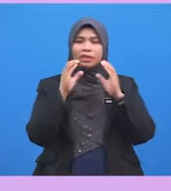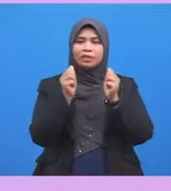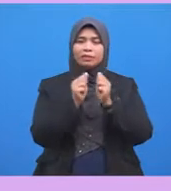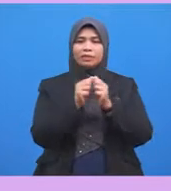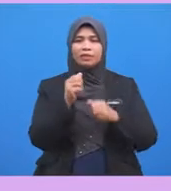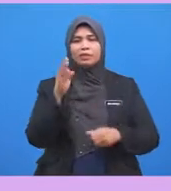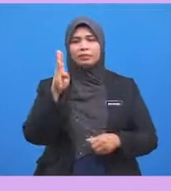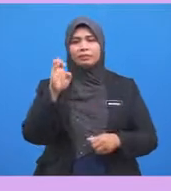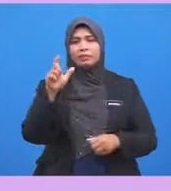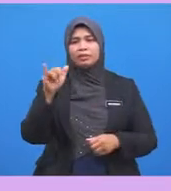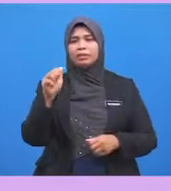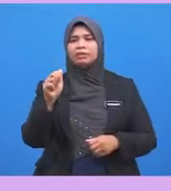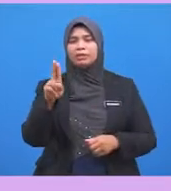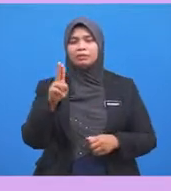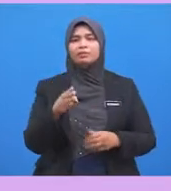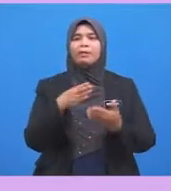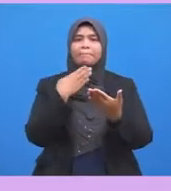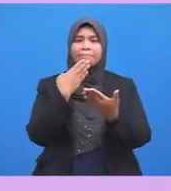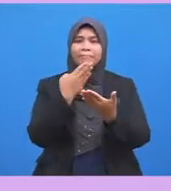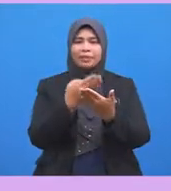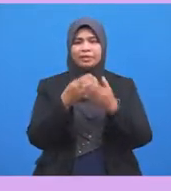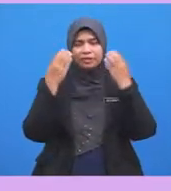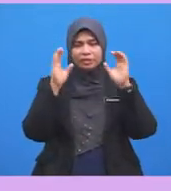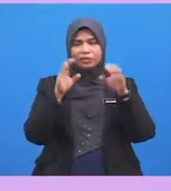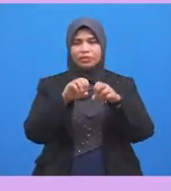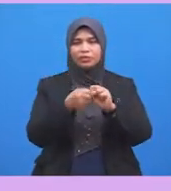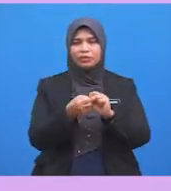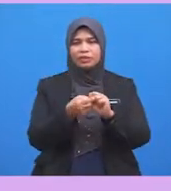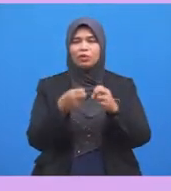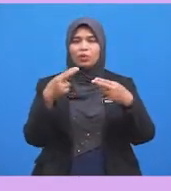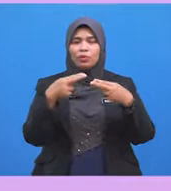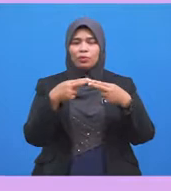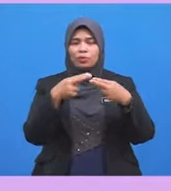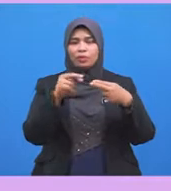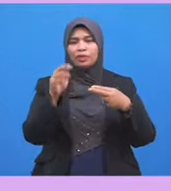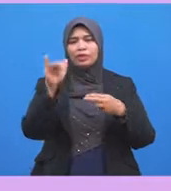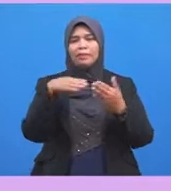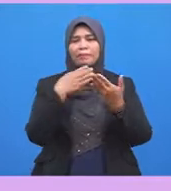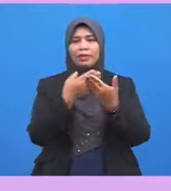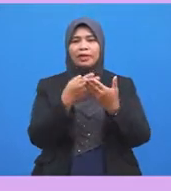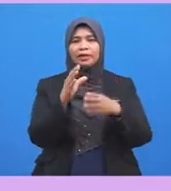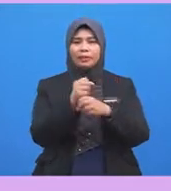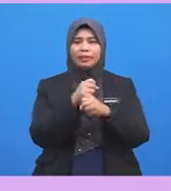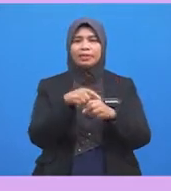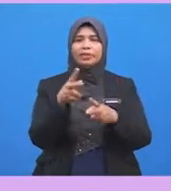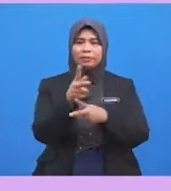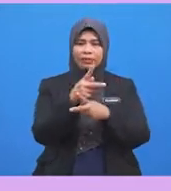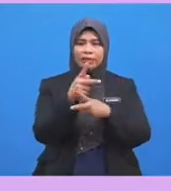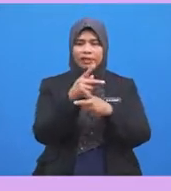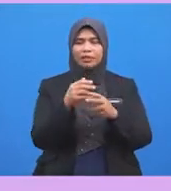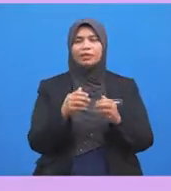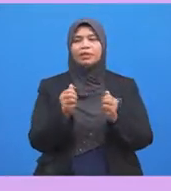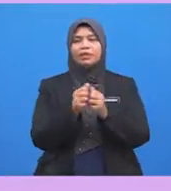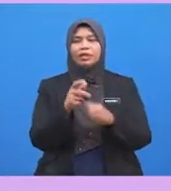dengan beliau? Baik, cikgu. Supaya hubungan yang baik dapat